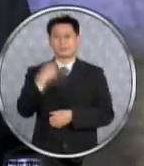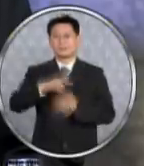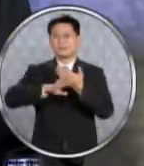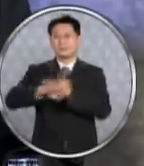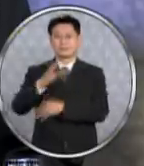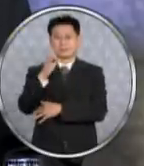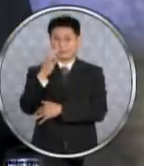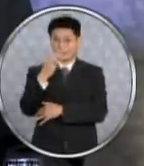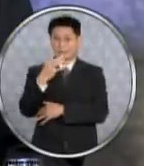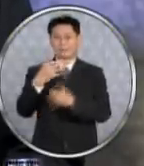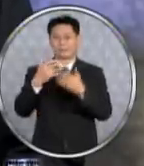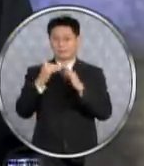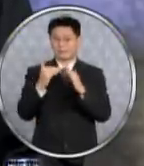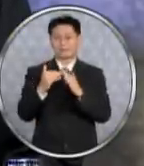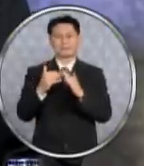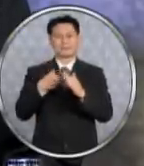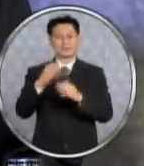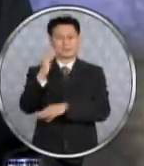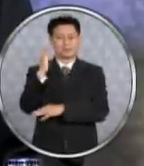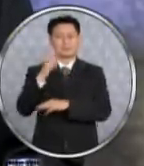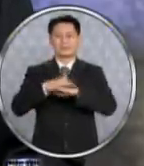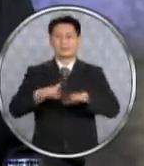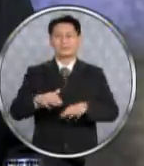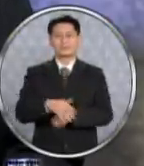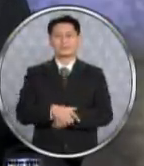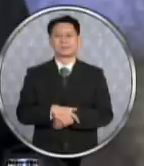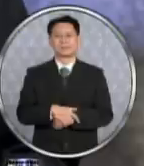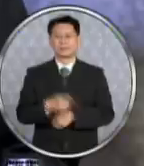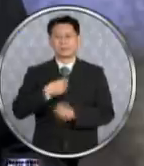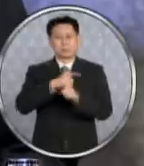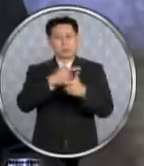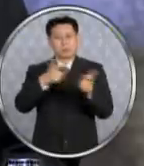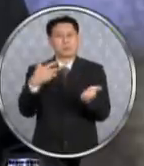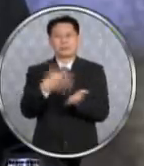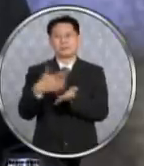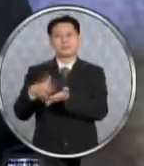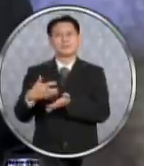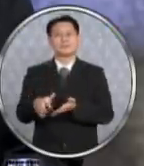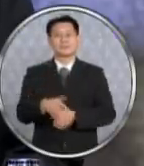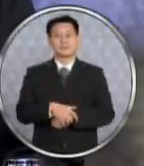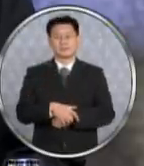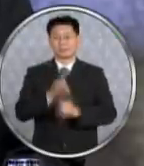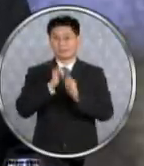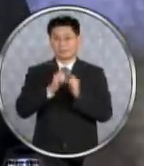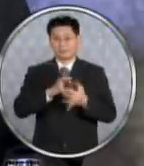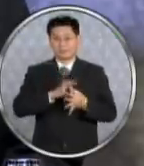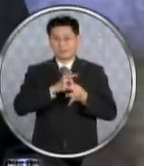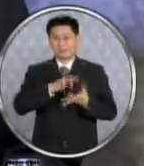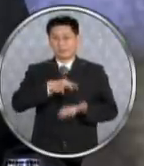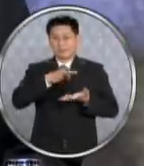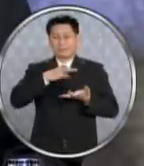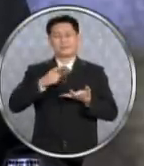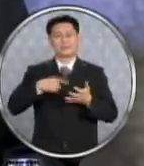们的财产安全，我们的财政安全，我们的很多这一些大家所挂念的国